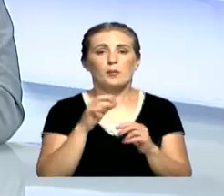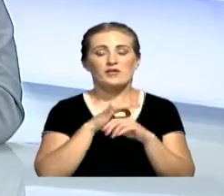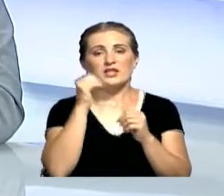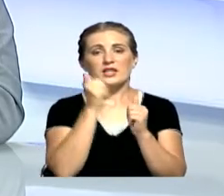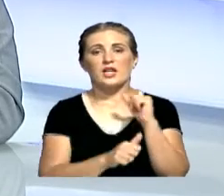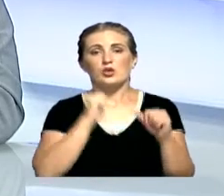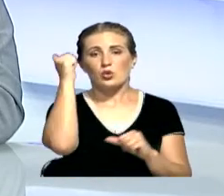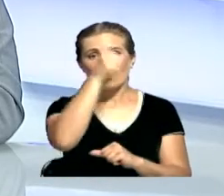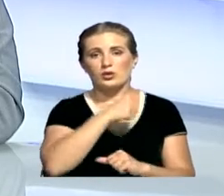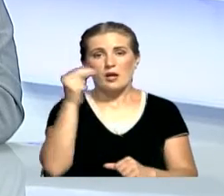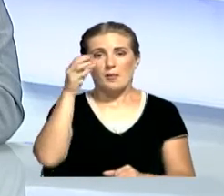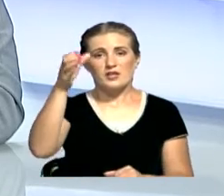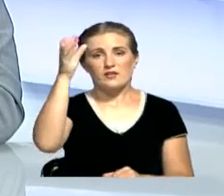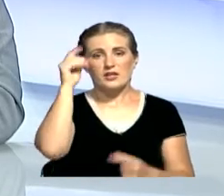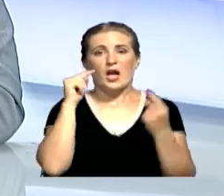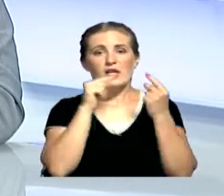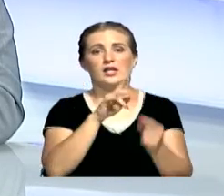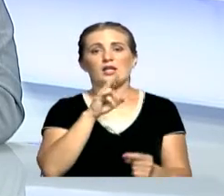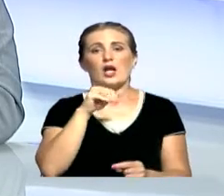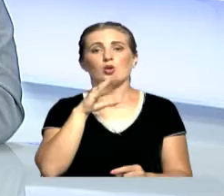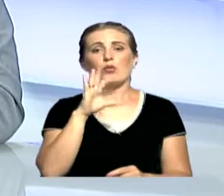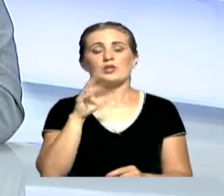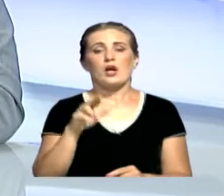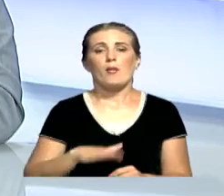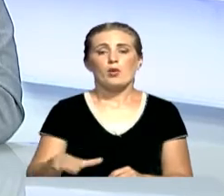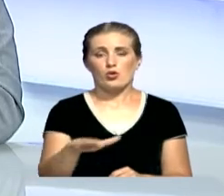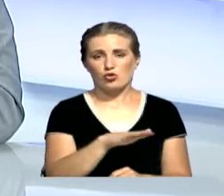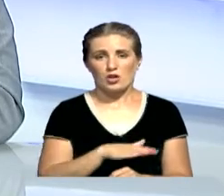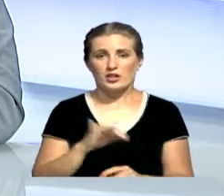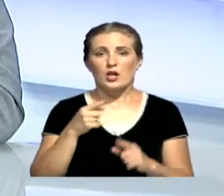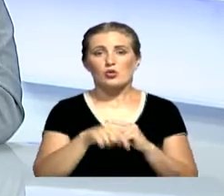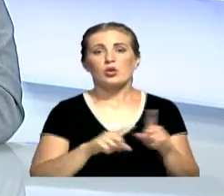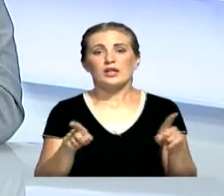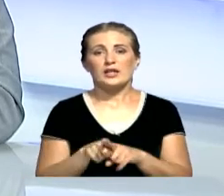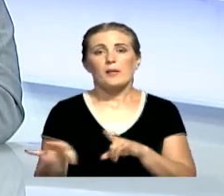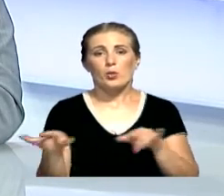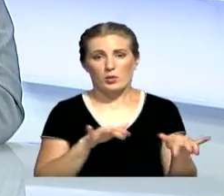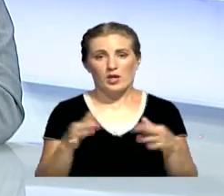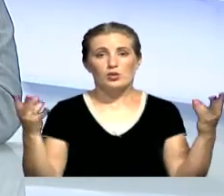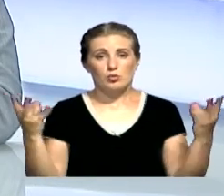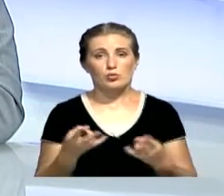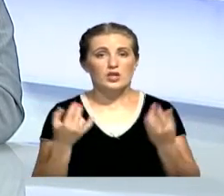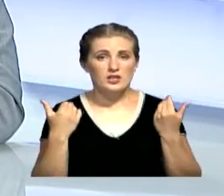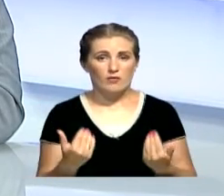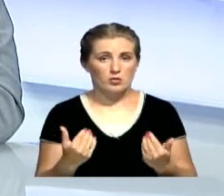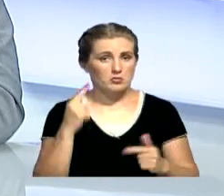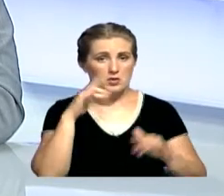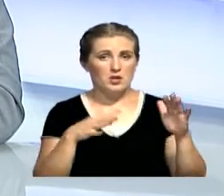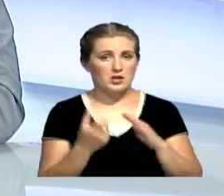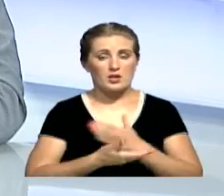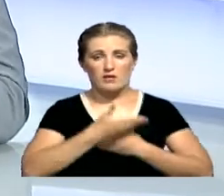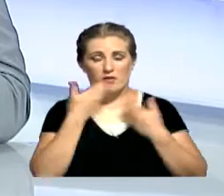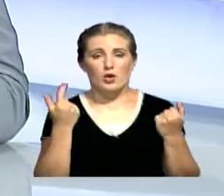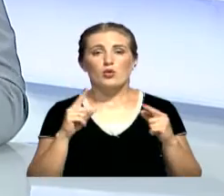как такая образовательная натовская площадка и вот то что такие мероприятия нужные сегодня сомнения не возникают нужно